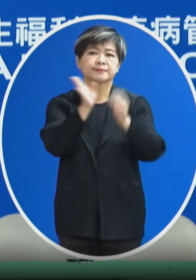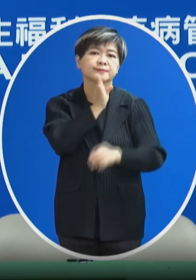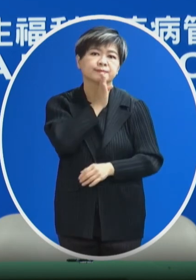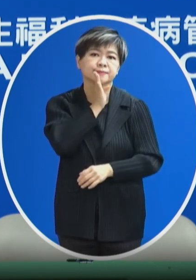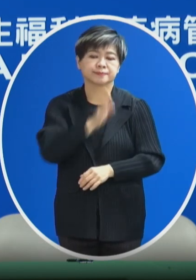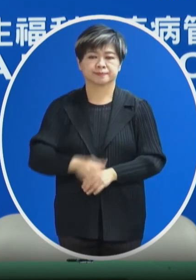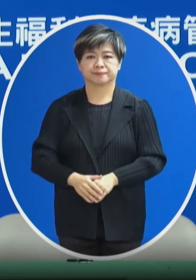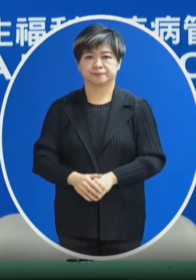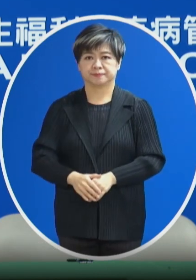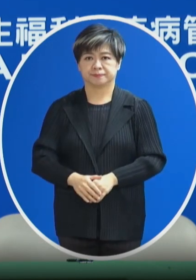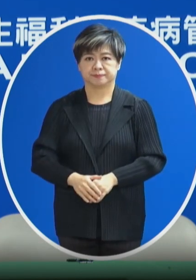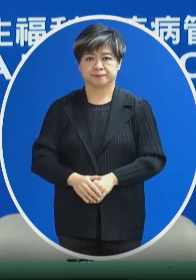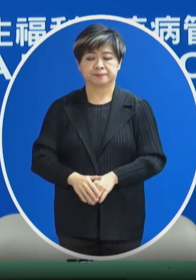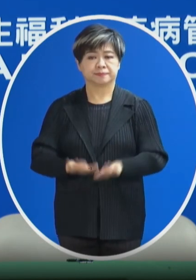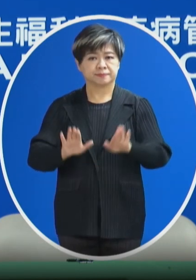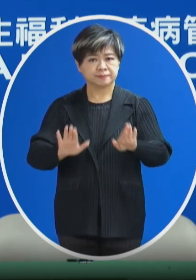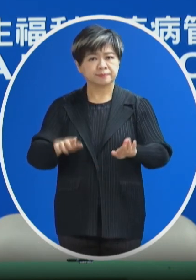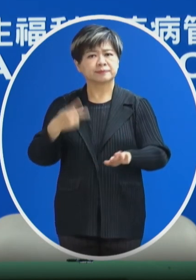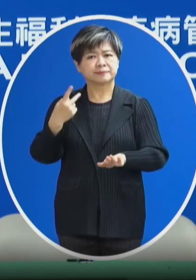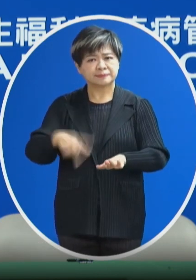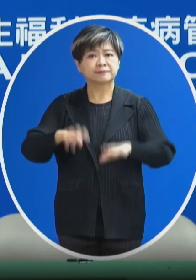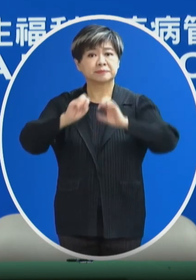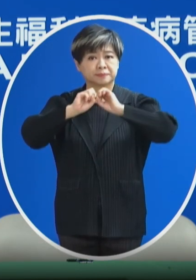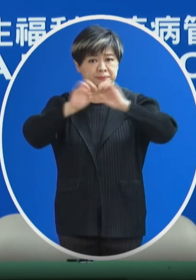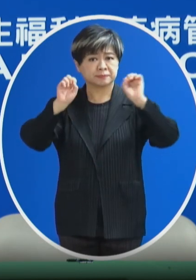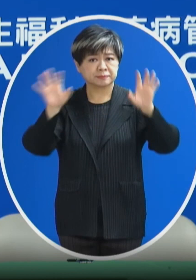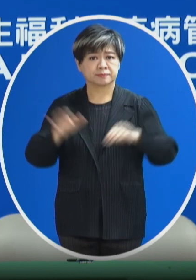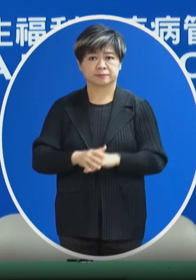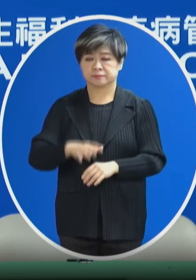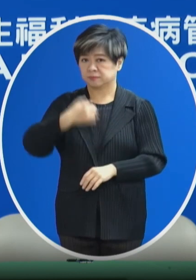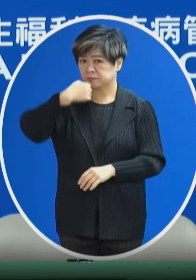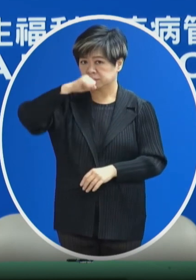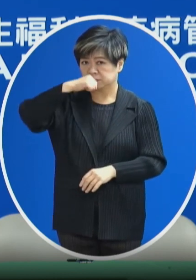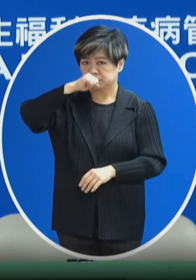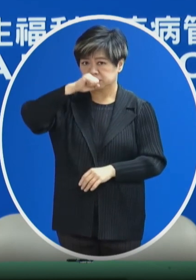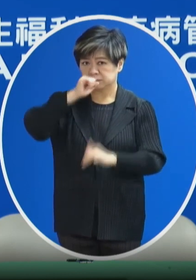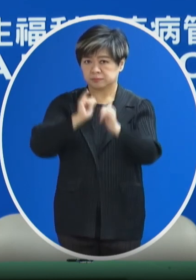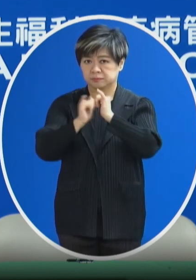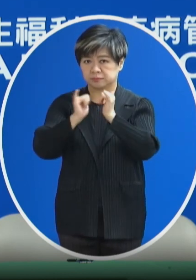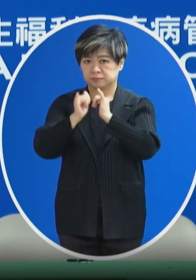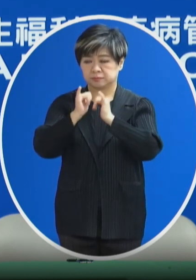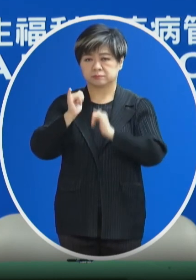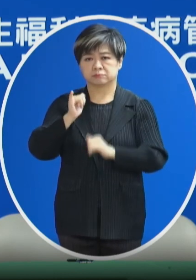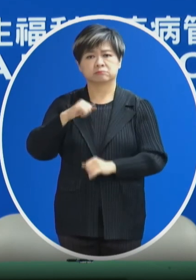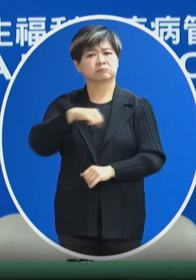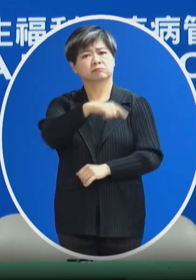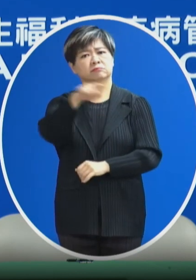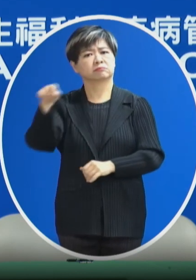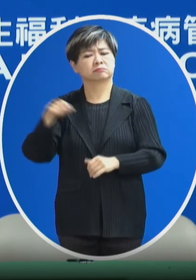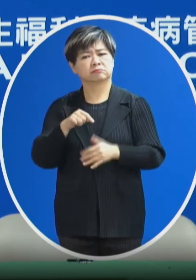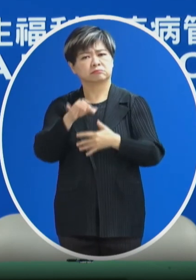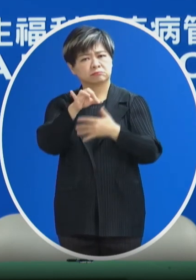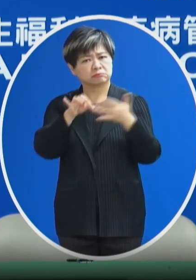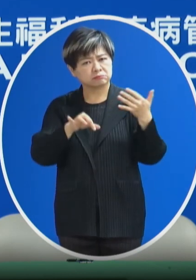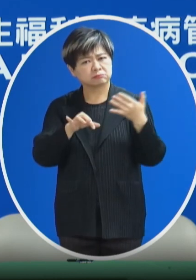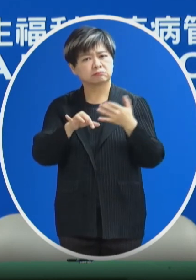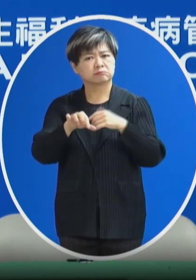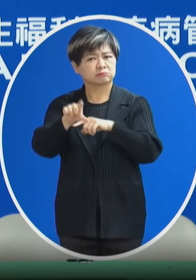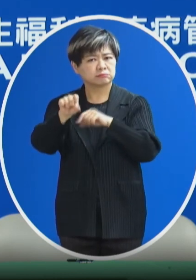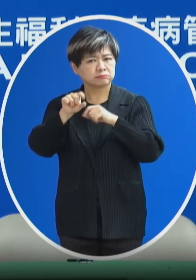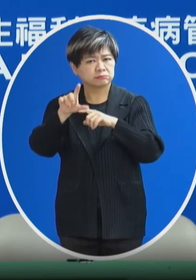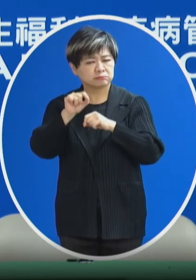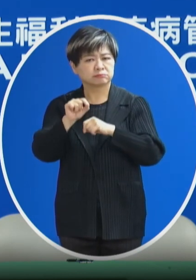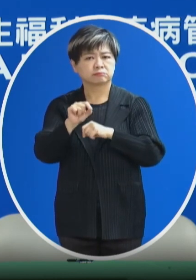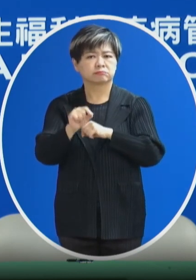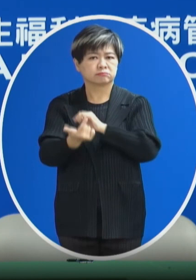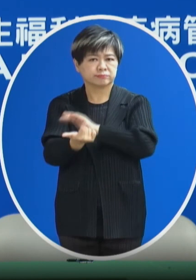所以在这边还是要呼吁有一些我们国内哈的民众，还是有一些措施要赶快去